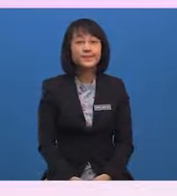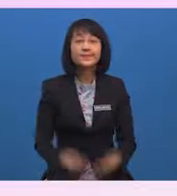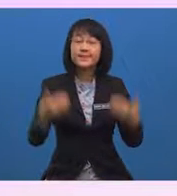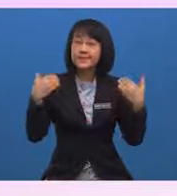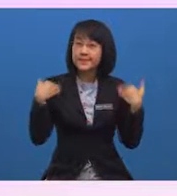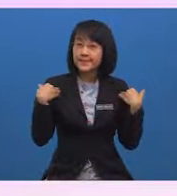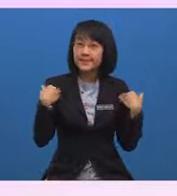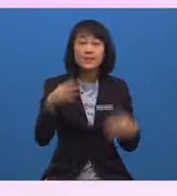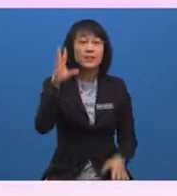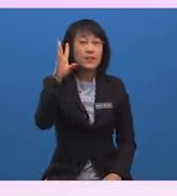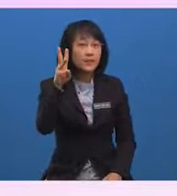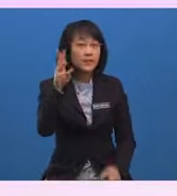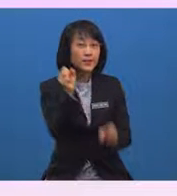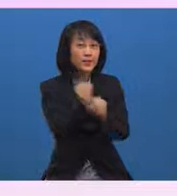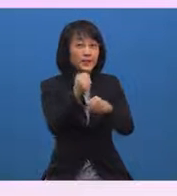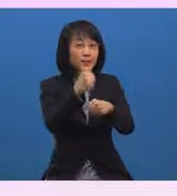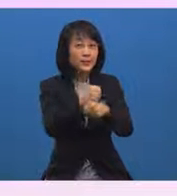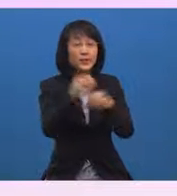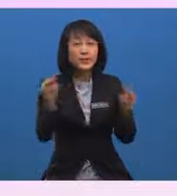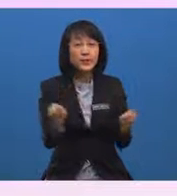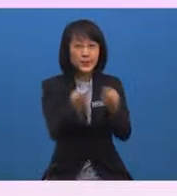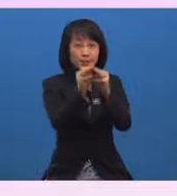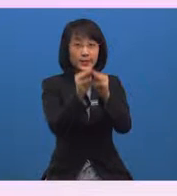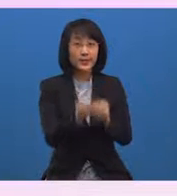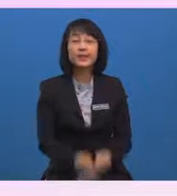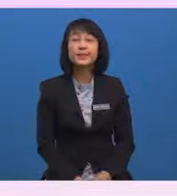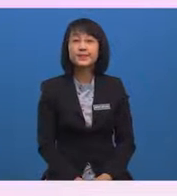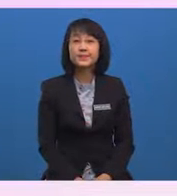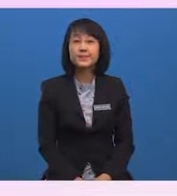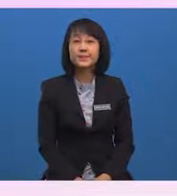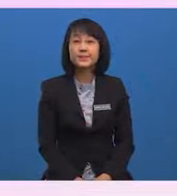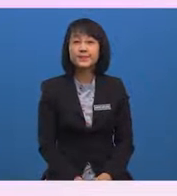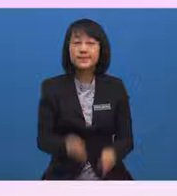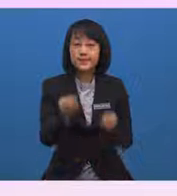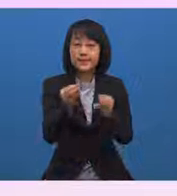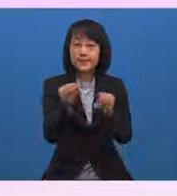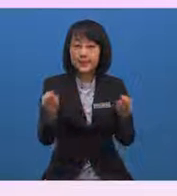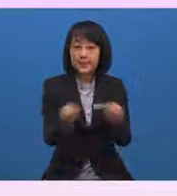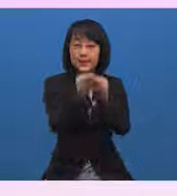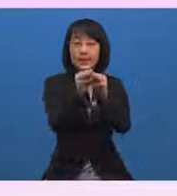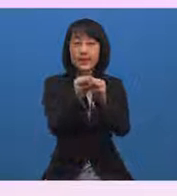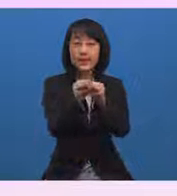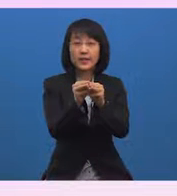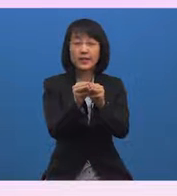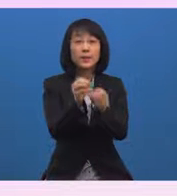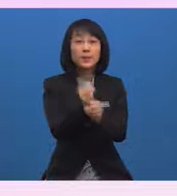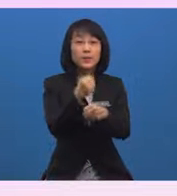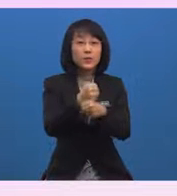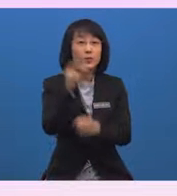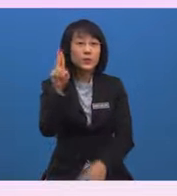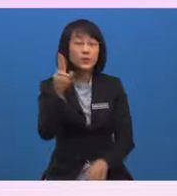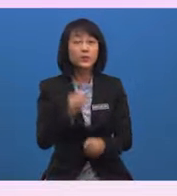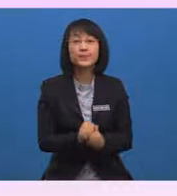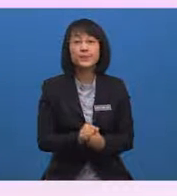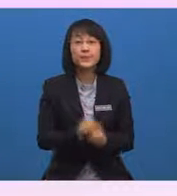Terdapat 6 bentuk magnet. Yang pertama, magnet bentuk U. Yang kedua,